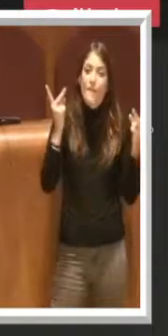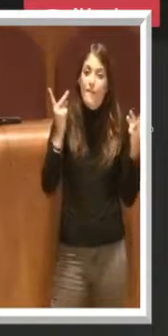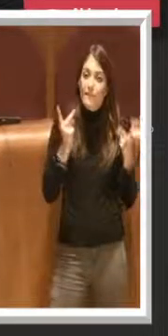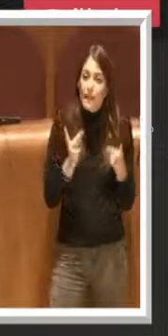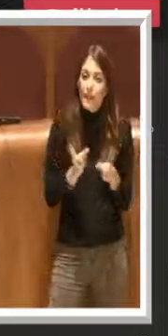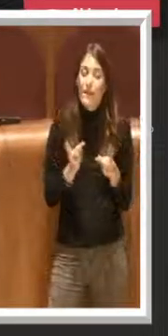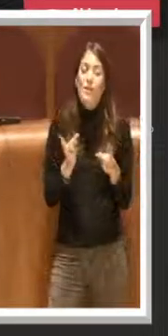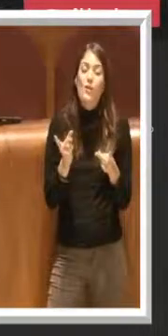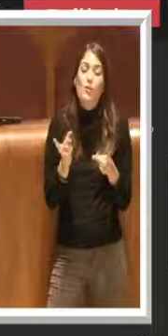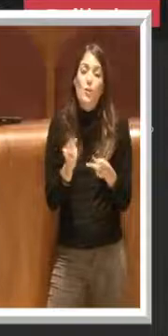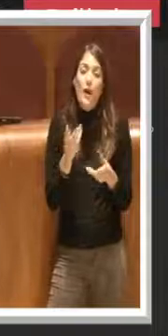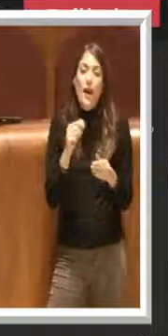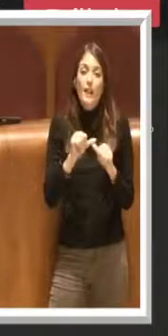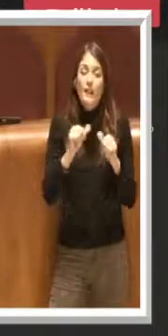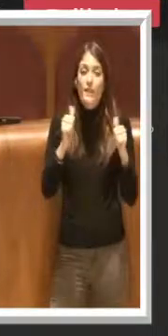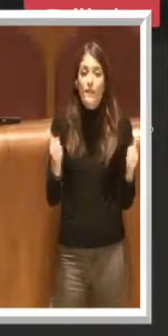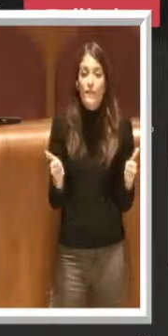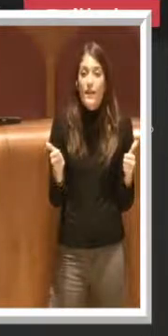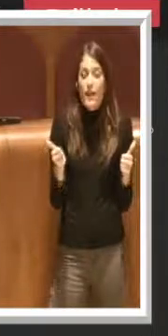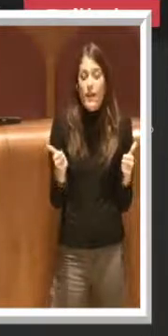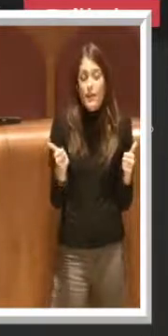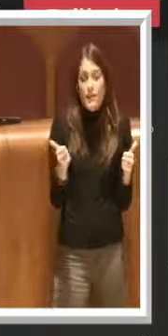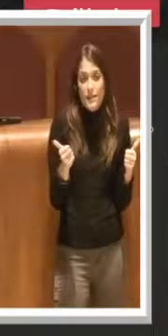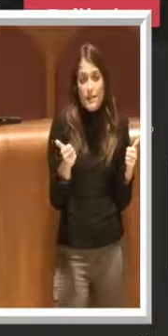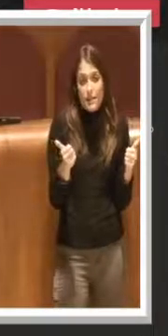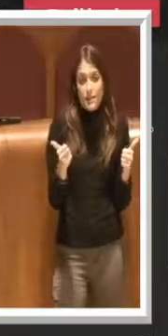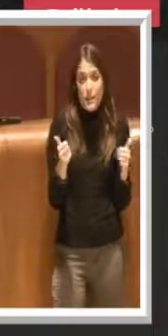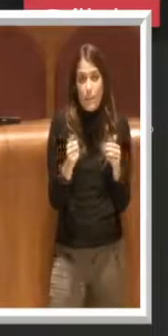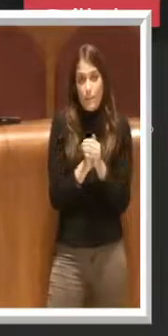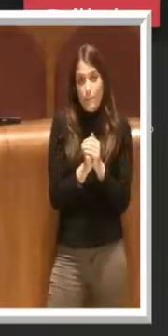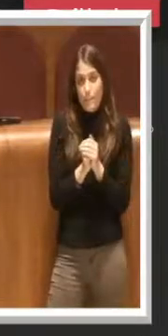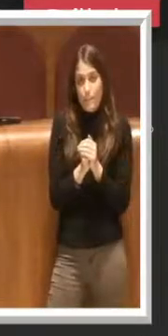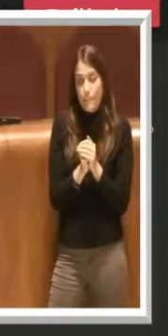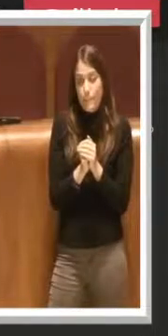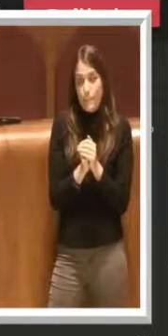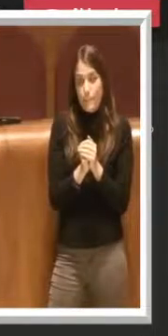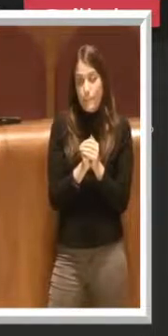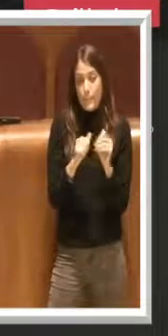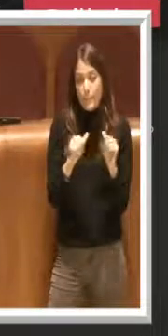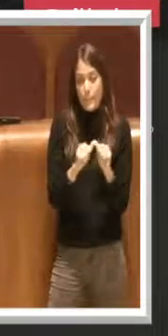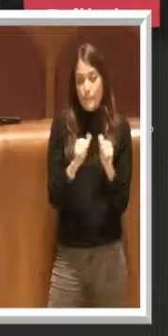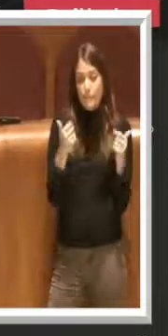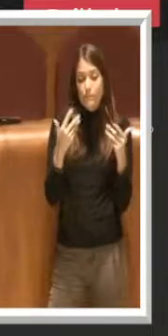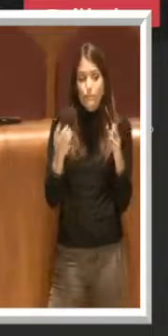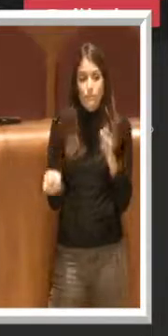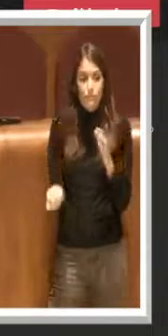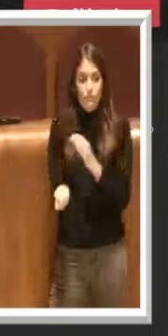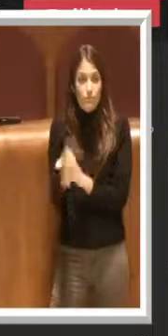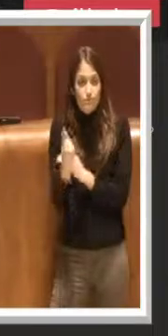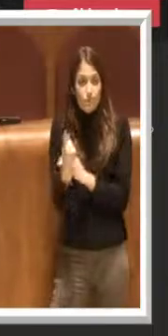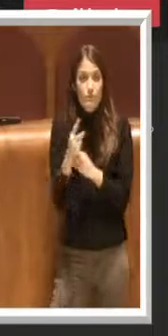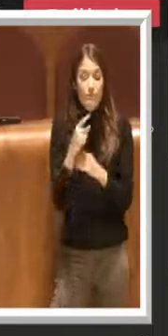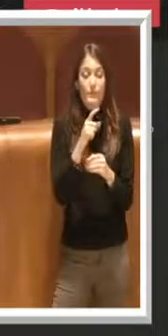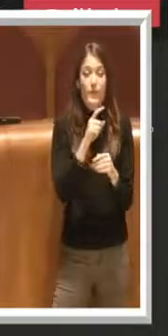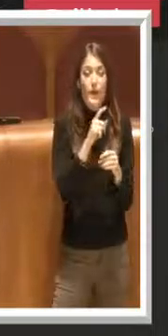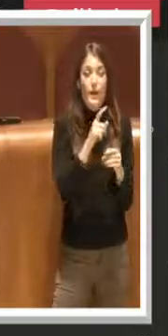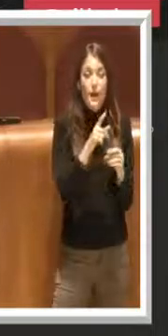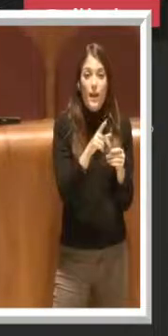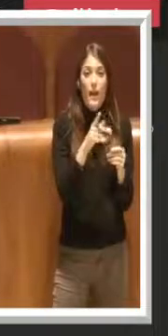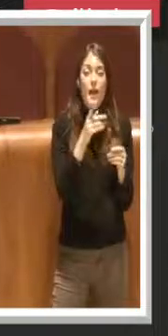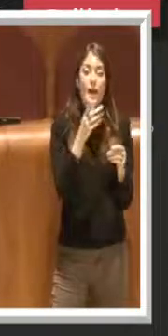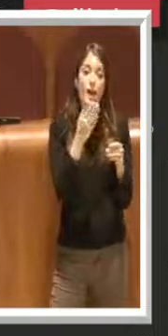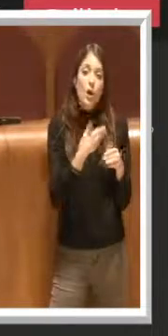realtà, a differenza magari di quanto può essere emerso dagli interventi dei consiglieri